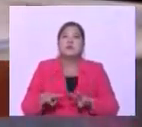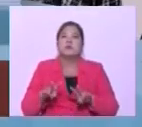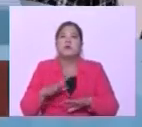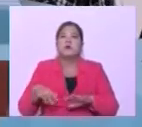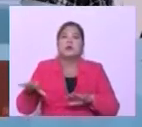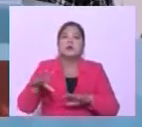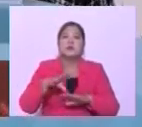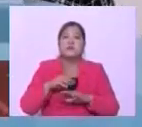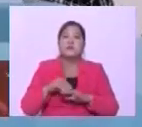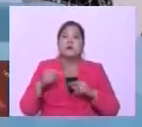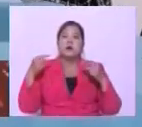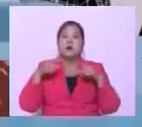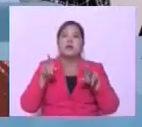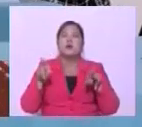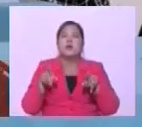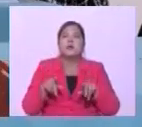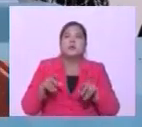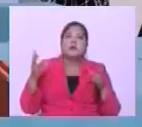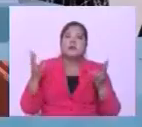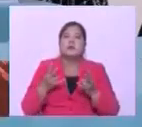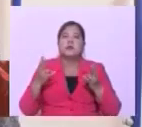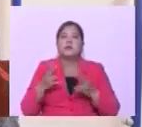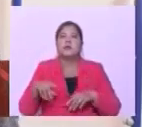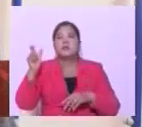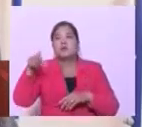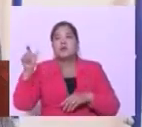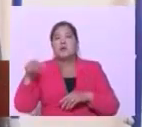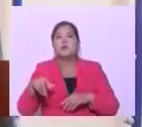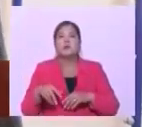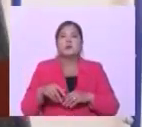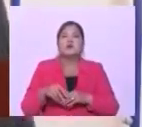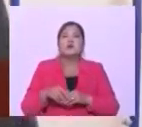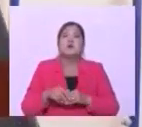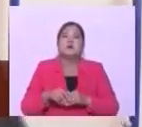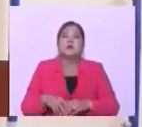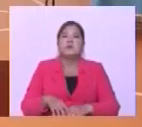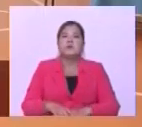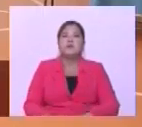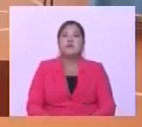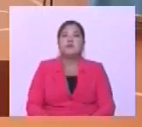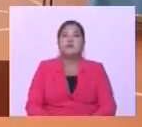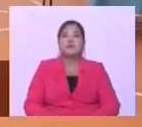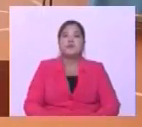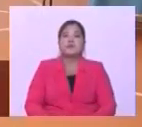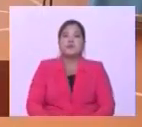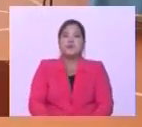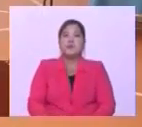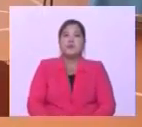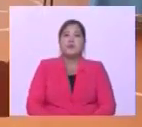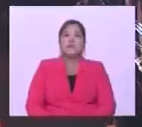жасалған. Әсіресе арнай қажеттілігі бар жандар еш кедергісіз таңдауын жасай алады. Жансая Жанзақ, Ролан Әметұлы, Дидар.